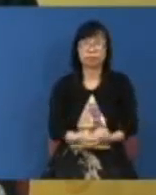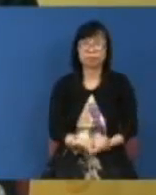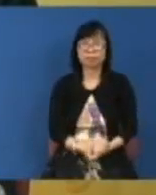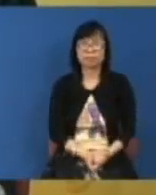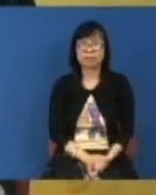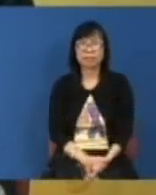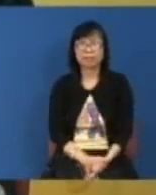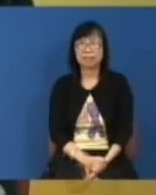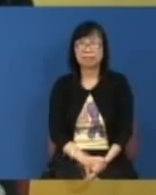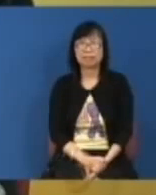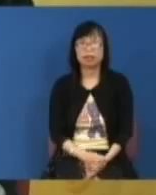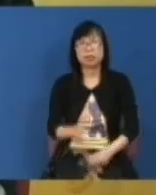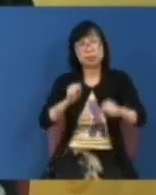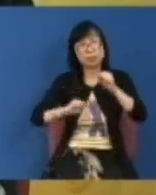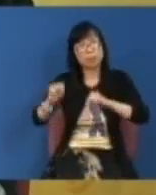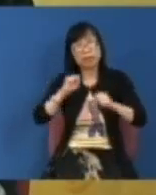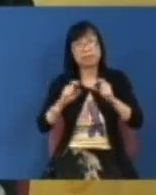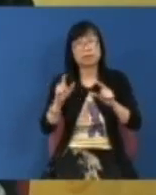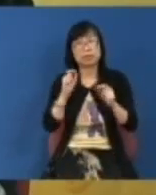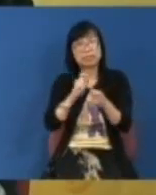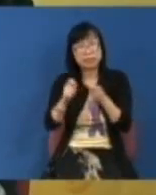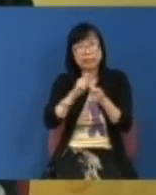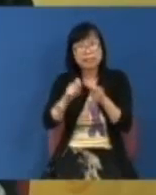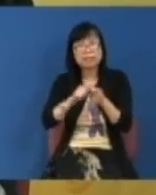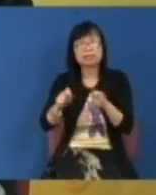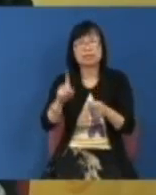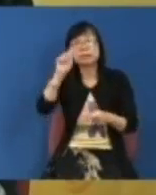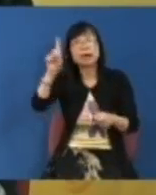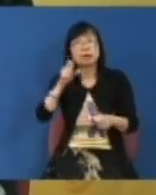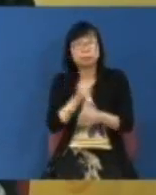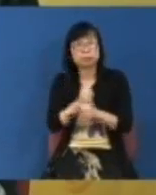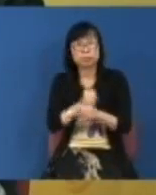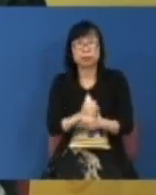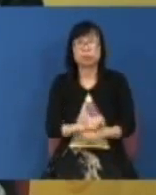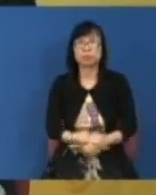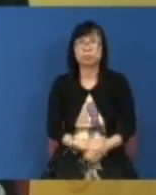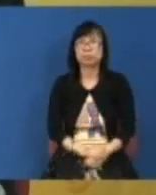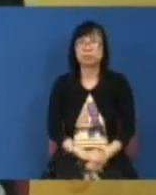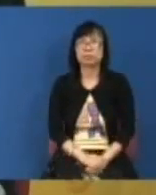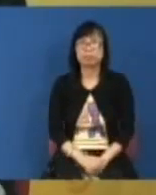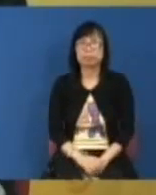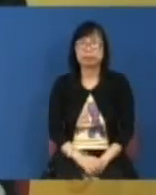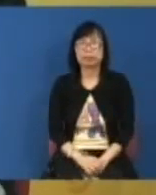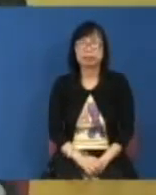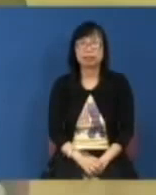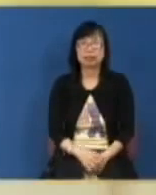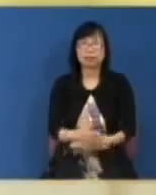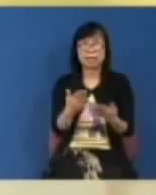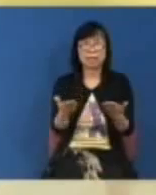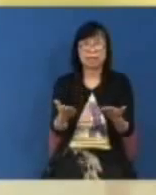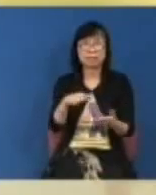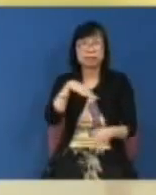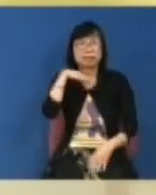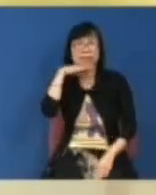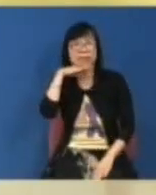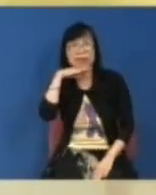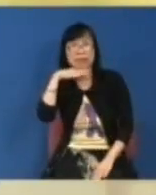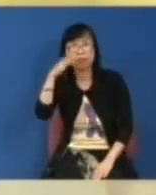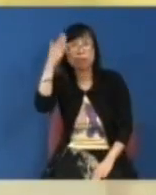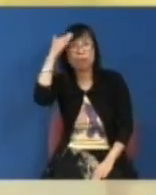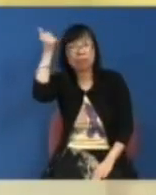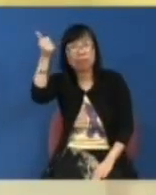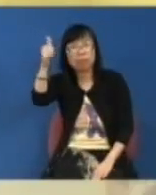咁只能夠用等運道解釋佢哋點解會咁做嘅。如果唔係， 其實佢等運道已經行咗運啦，係你哋要等運道咋，係